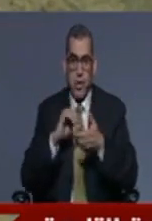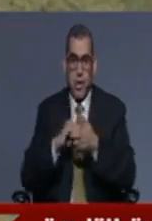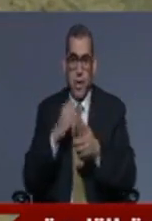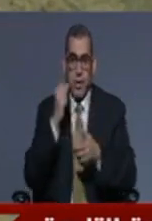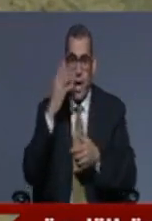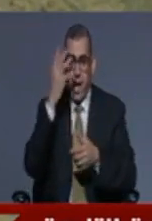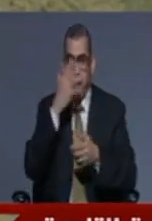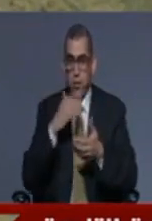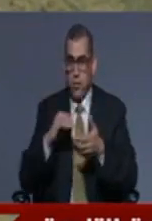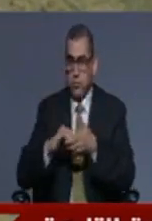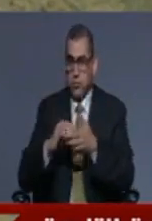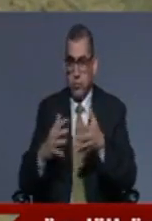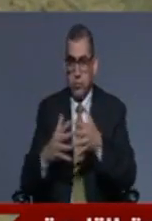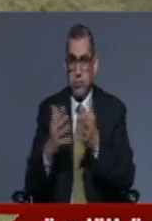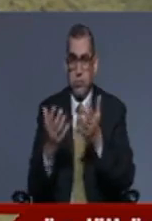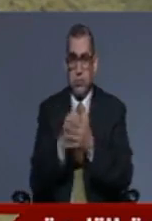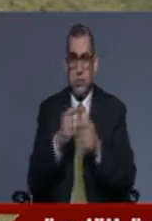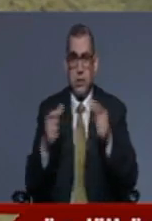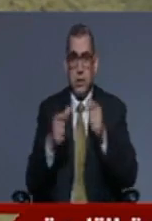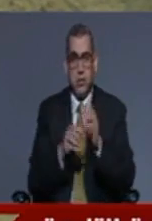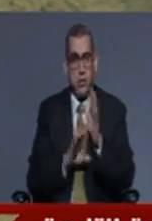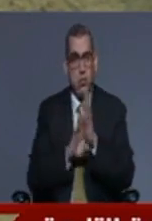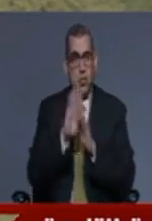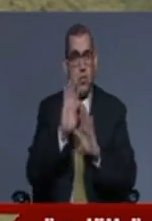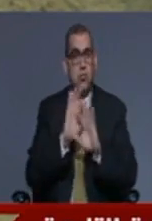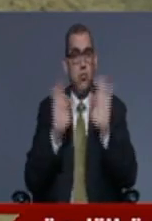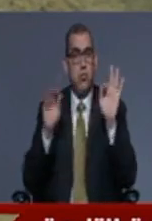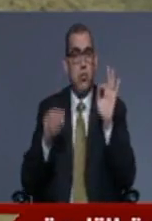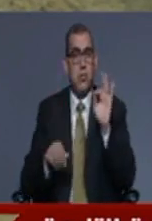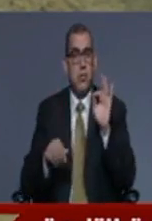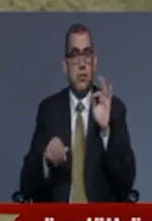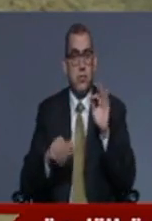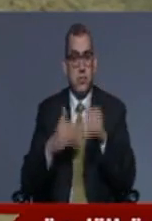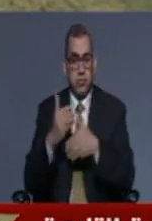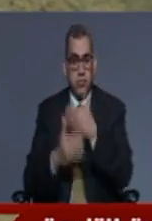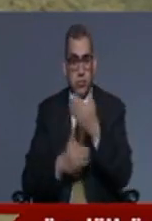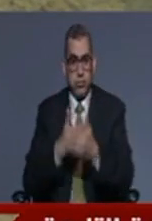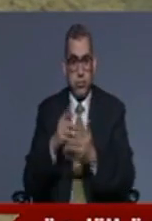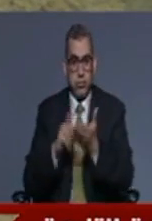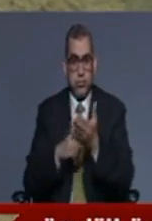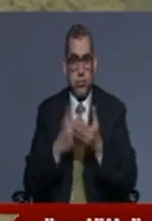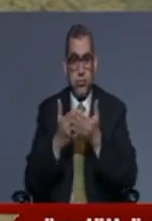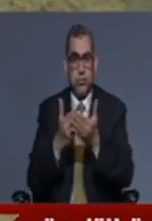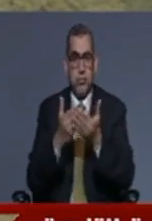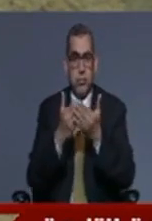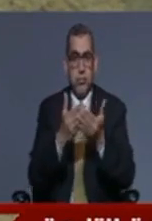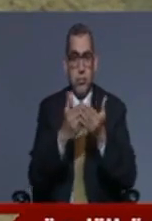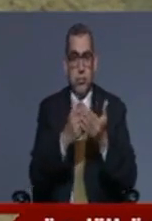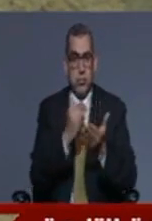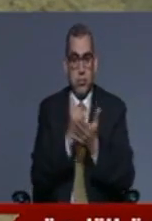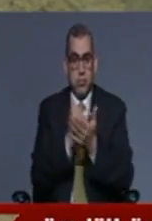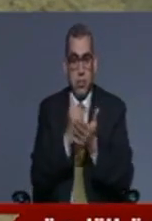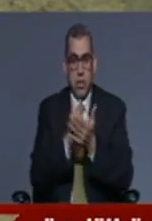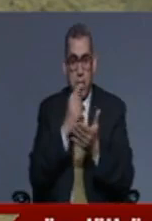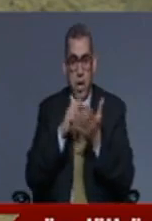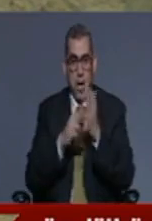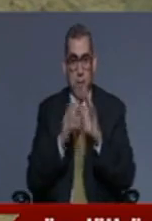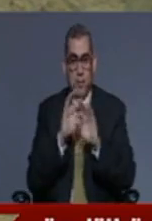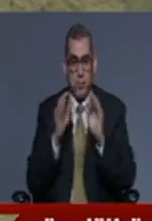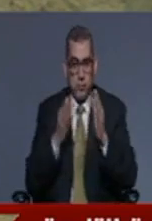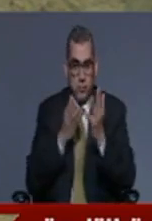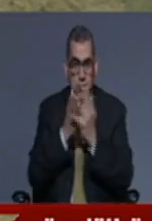المفوضية حققنا تقدما لفاعلية ستقدم لقارتنا منصة يمكن من خلالها